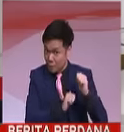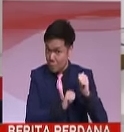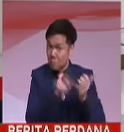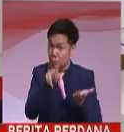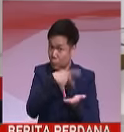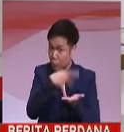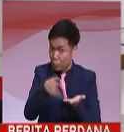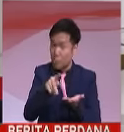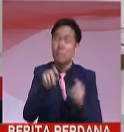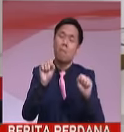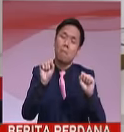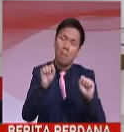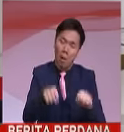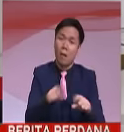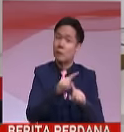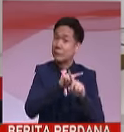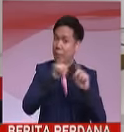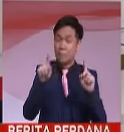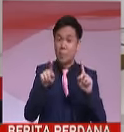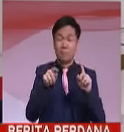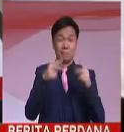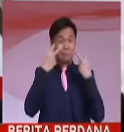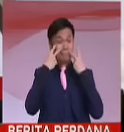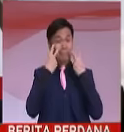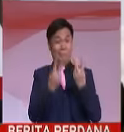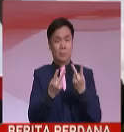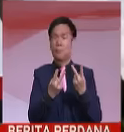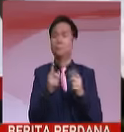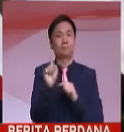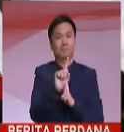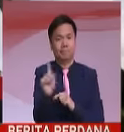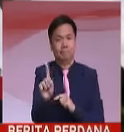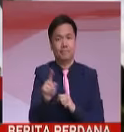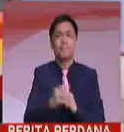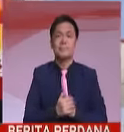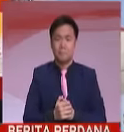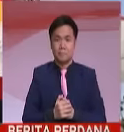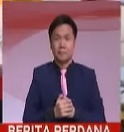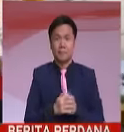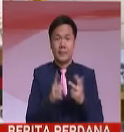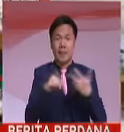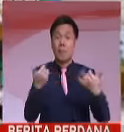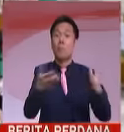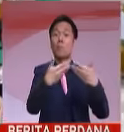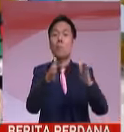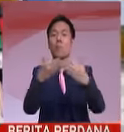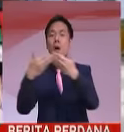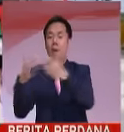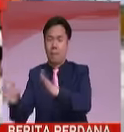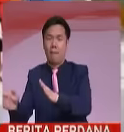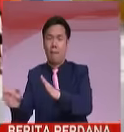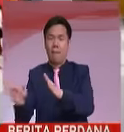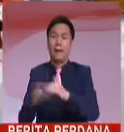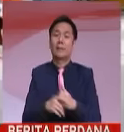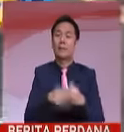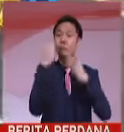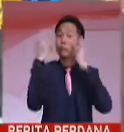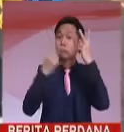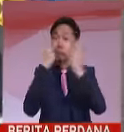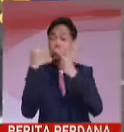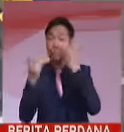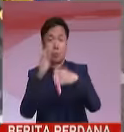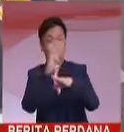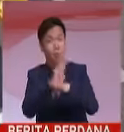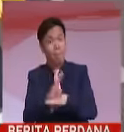tetapi tanpa penutup Hai kelonggaran pembukaan sektor pelancongan dan kebudayaan